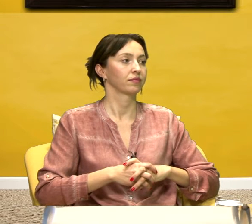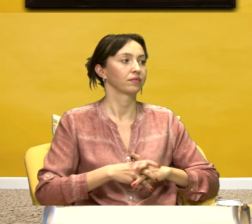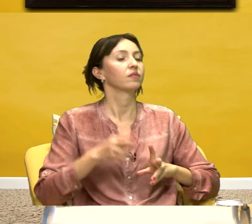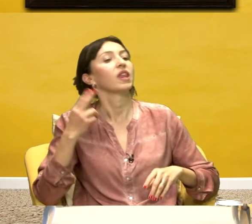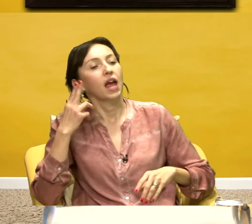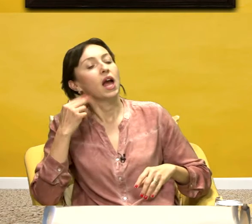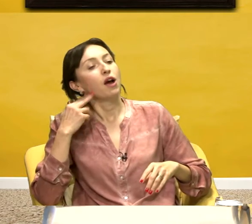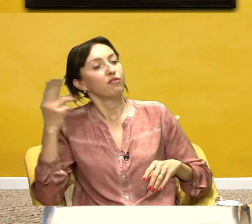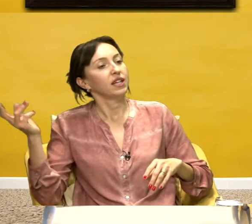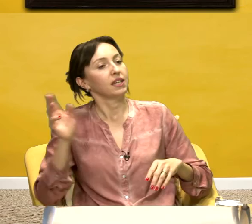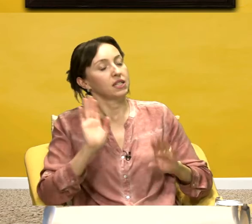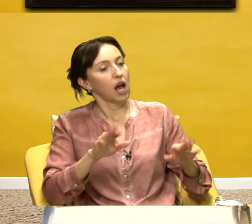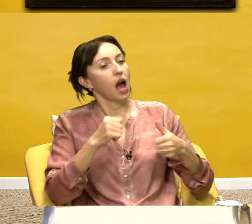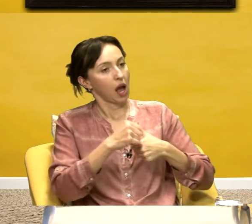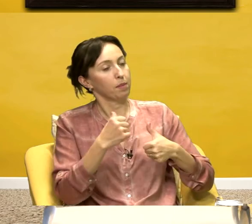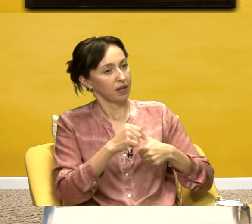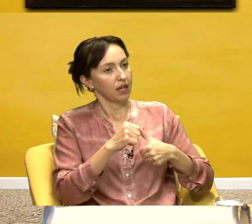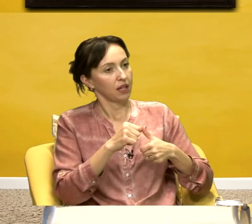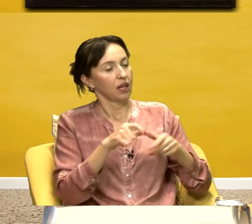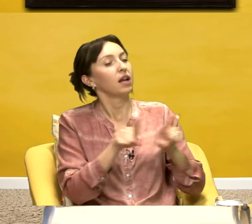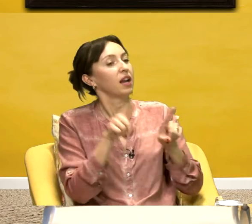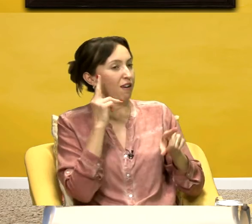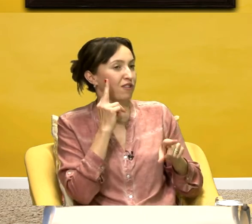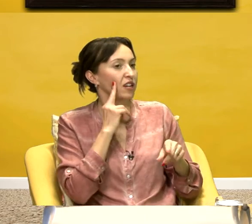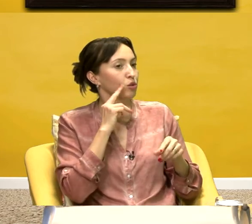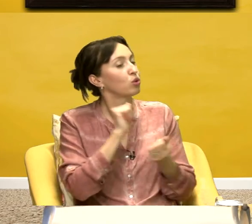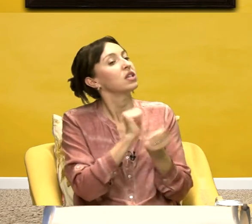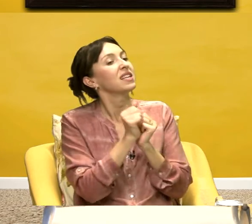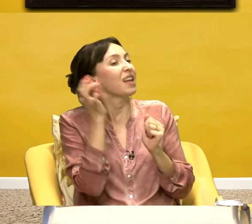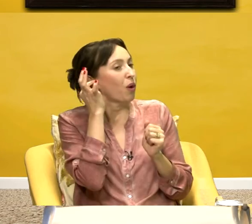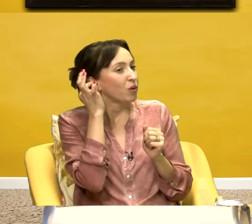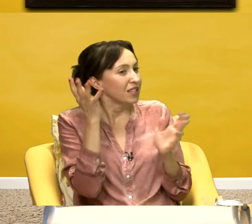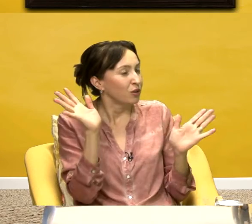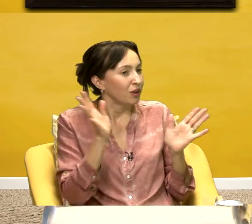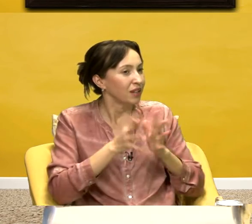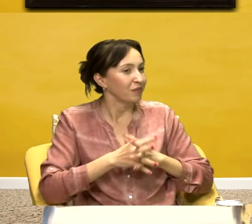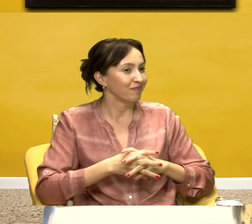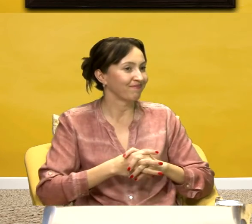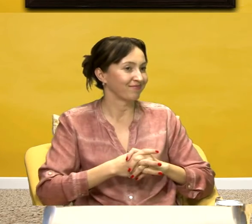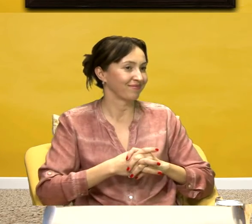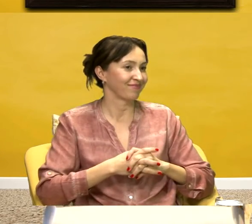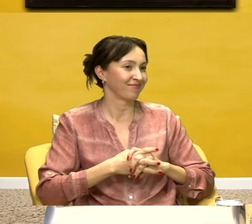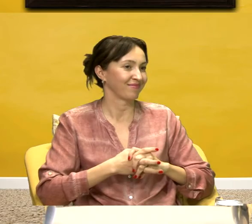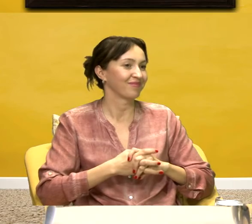cu aceeași deficiență sau au prieteni cu care aud.